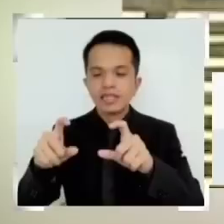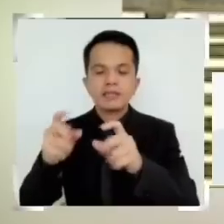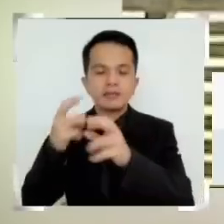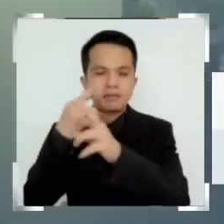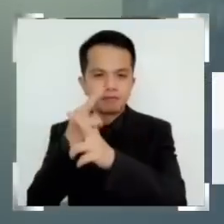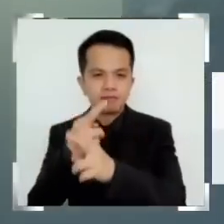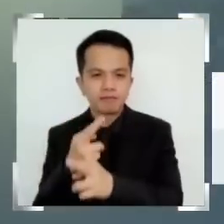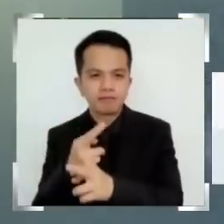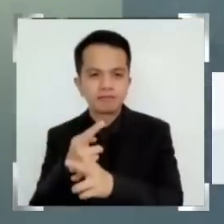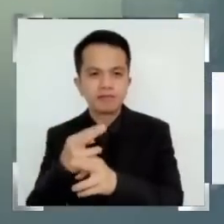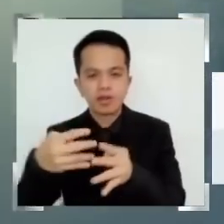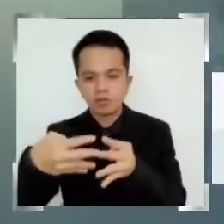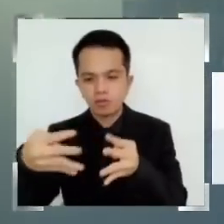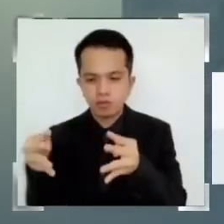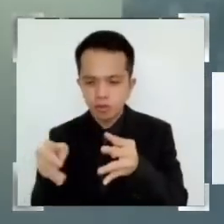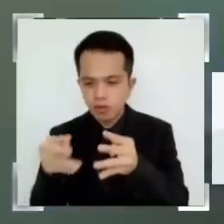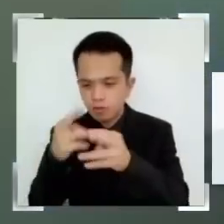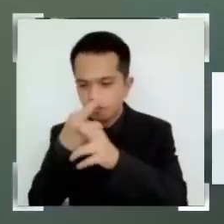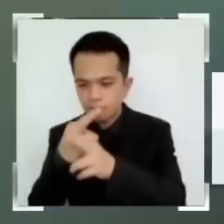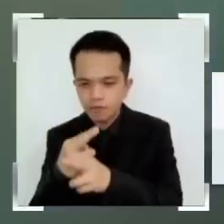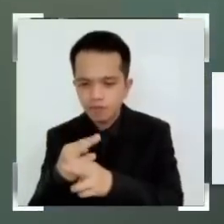dulot sira.